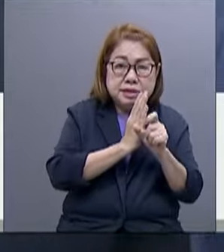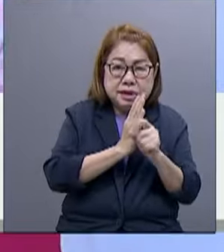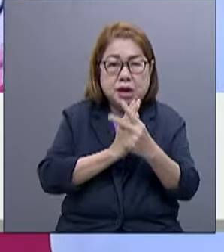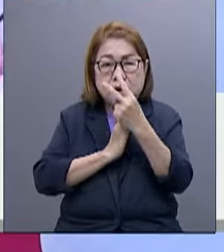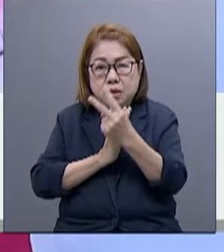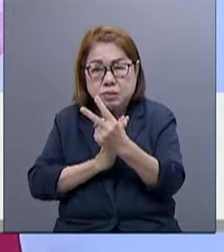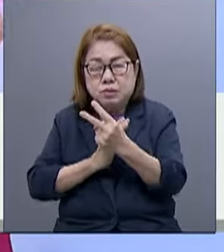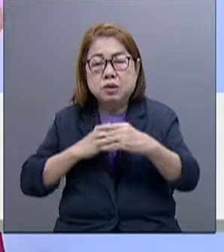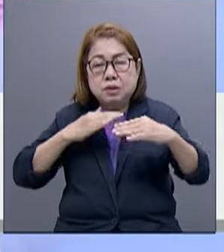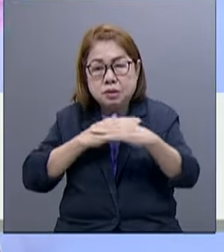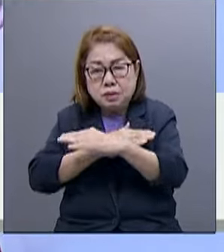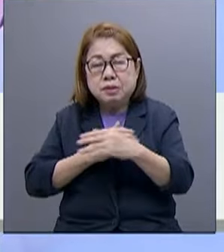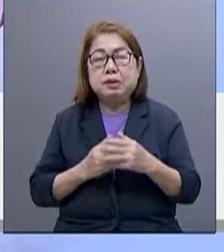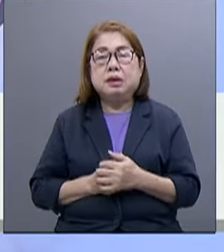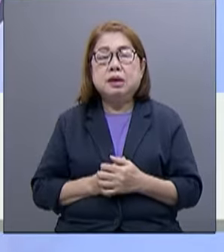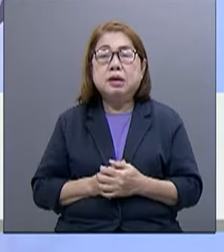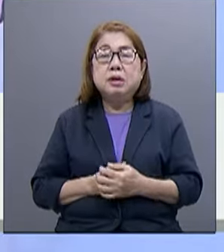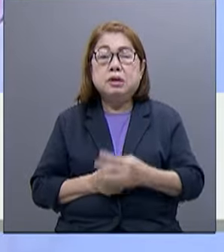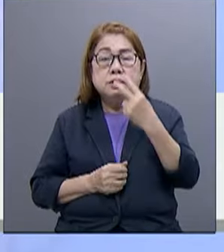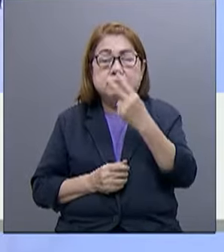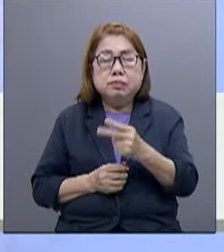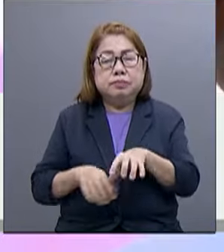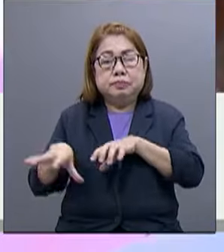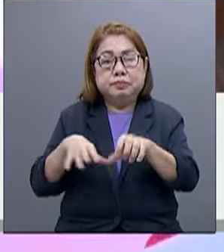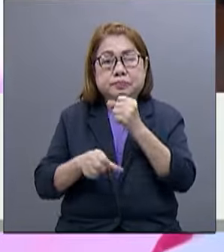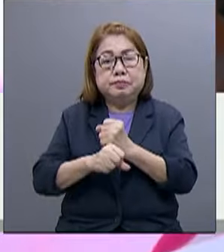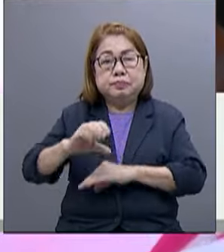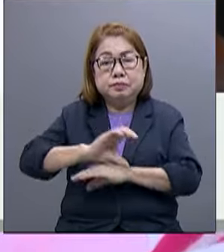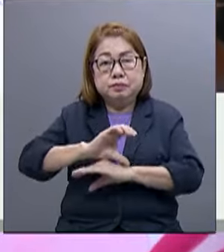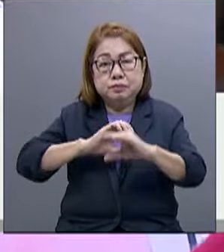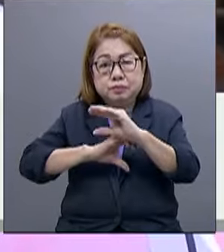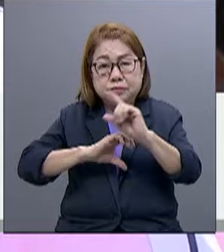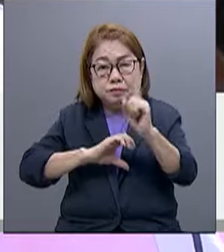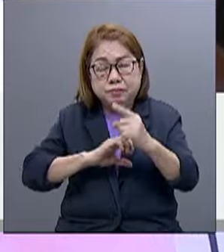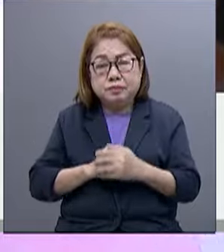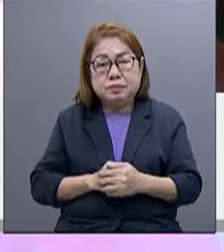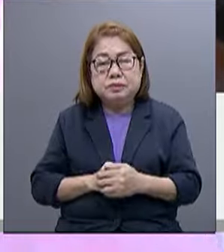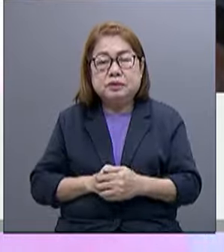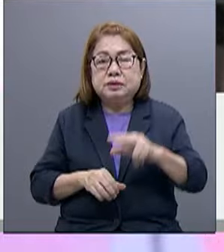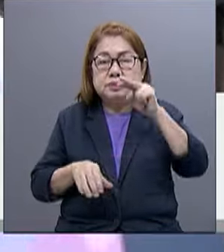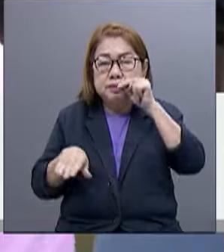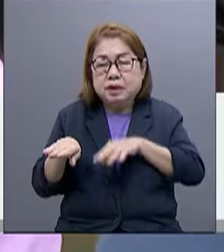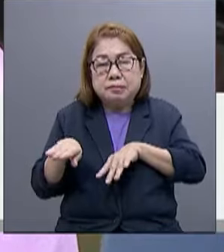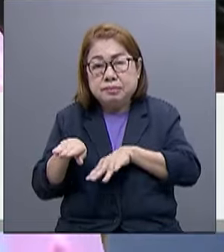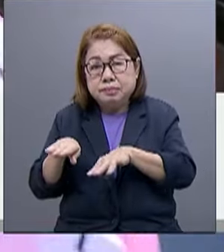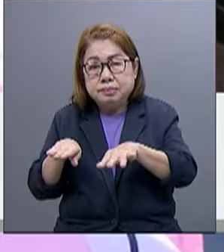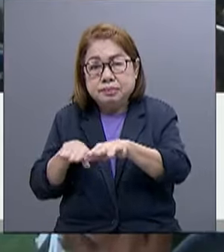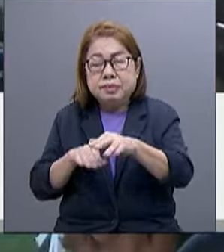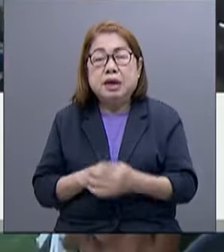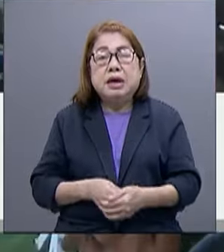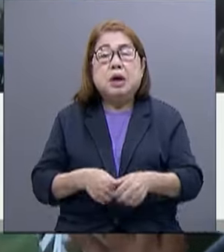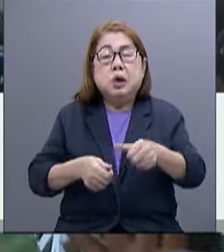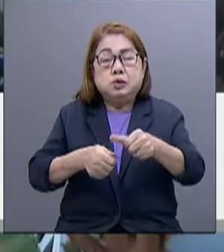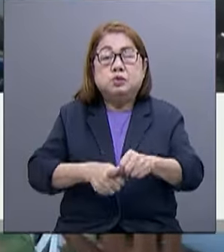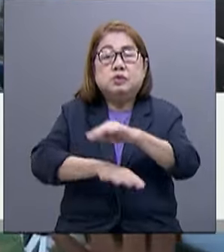ภอวารินชำราบซึ่งเป็นสถานที่ที่จะดำเนินงานโครงการก่อสร้างทางแยกต่างระดับน้ำคำแซบค่ะเนื่องจากบริเวณ4แยกแห่งนี้นะ